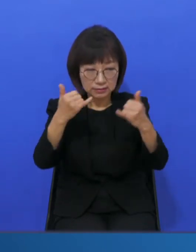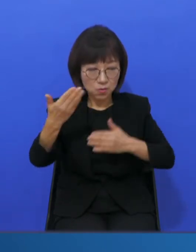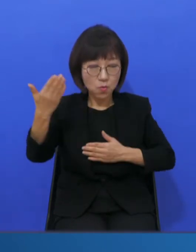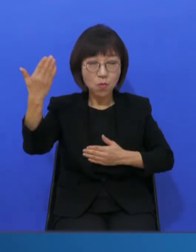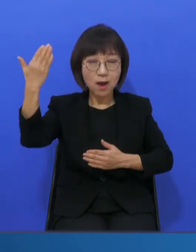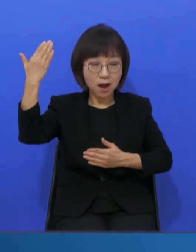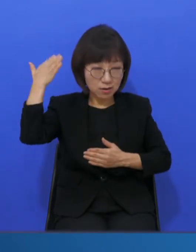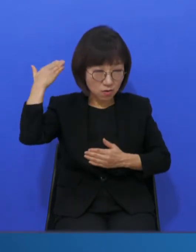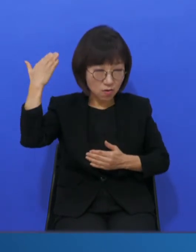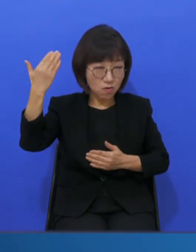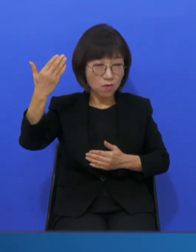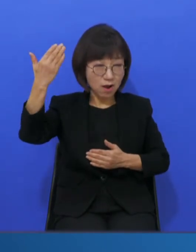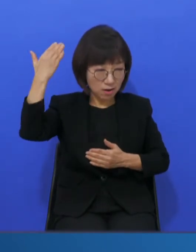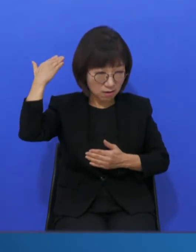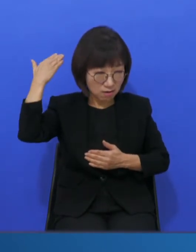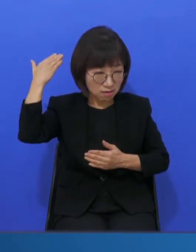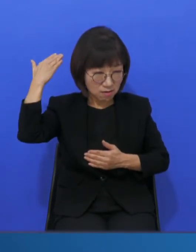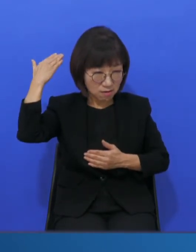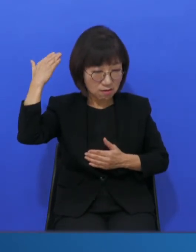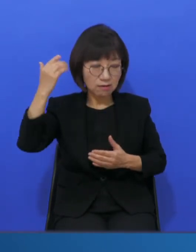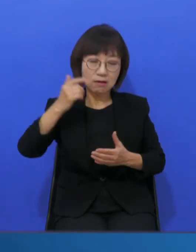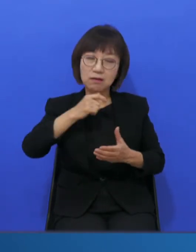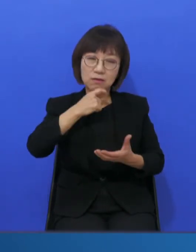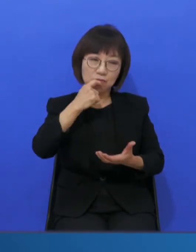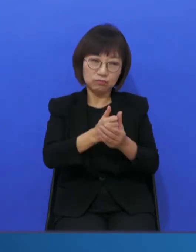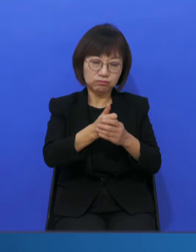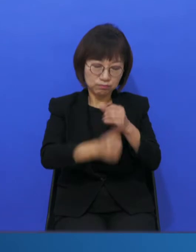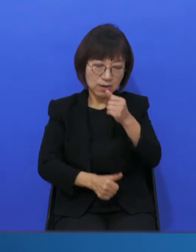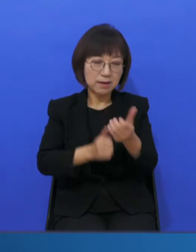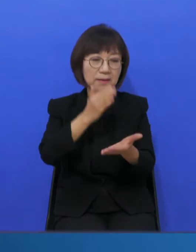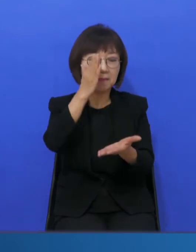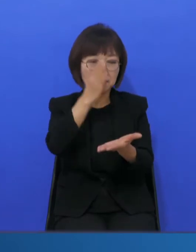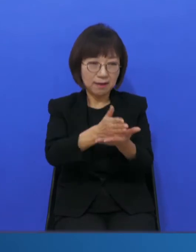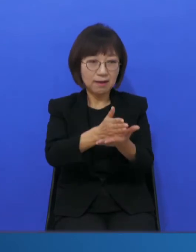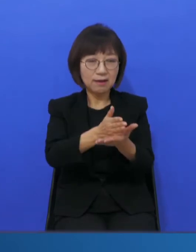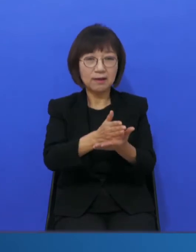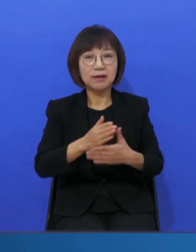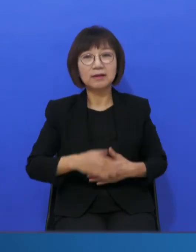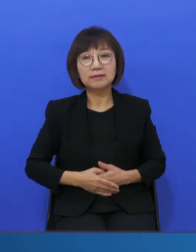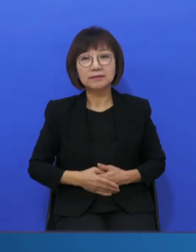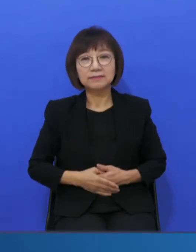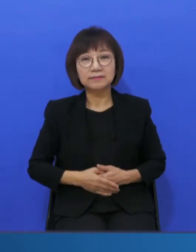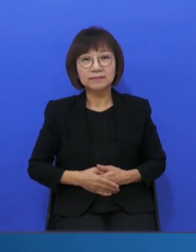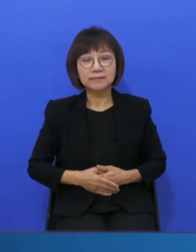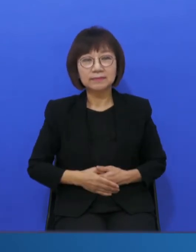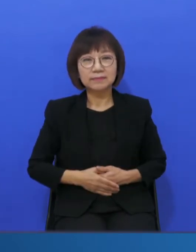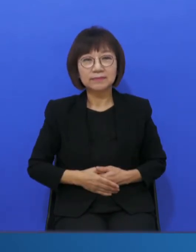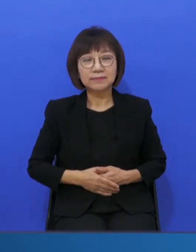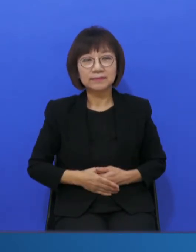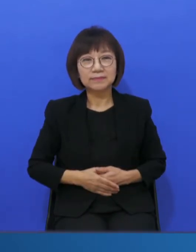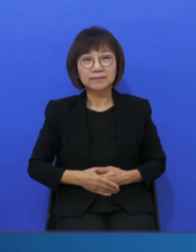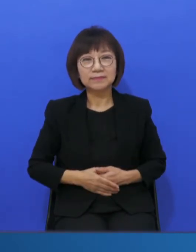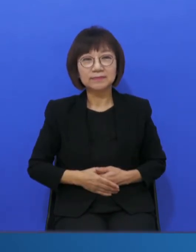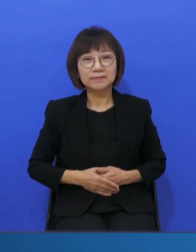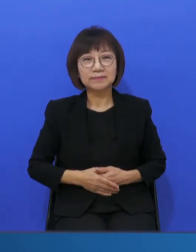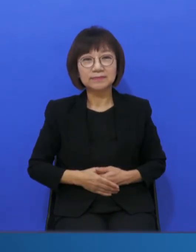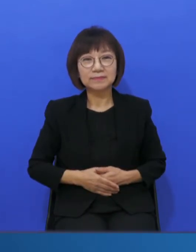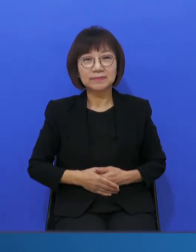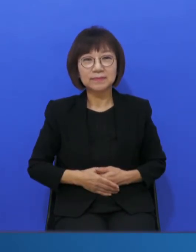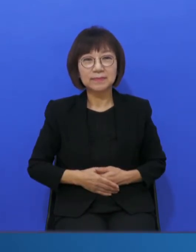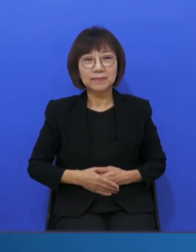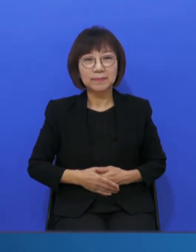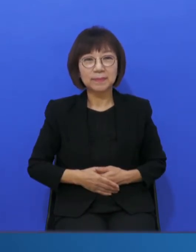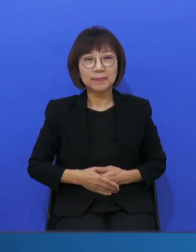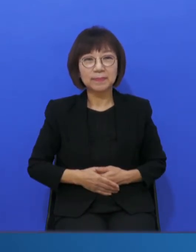속지 말라는 겁니다. Do not be deceived by the past of the Jews and the Pharisees. 여기 지금 노락질한다 이 말을 이게 또